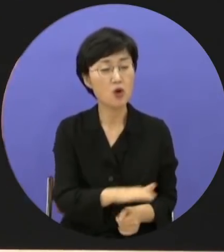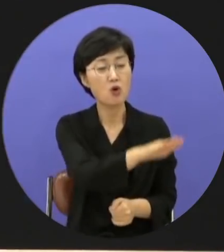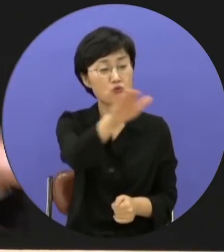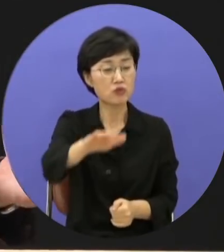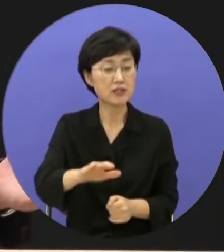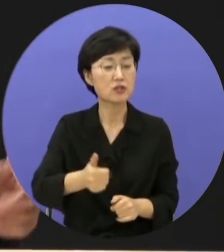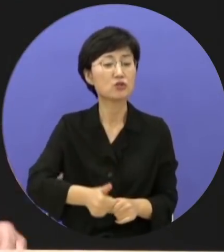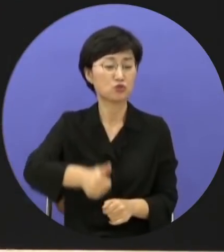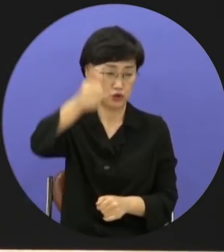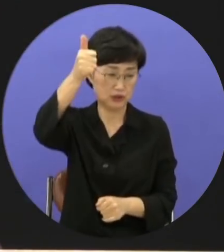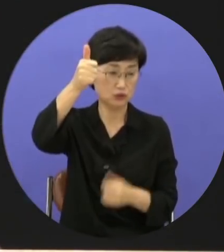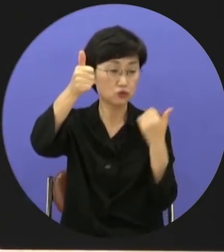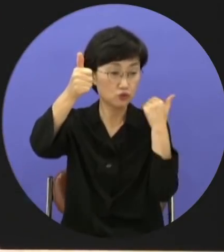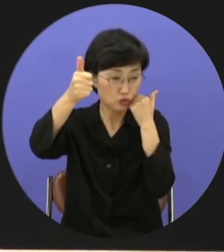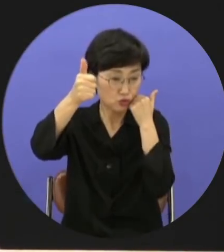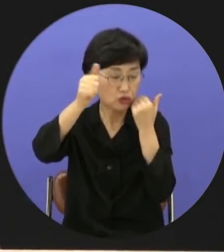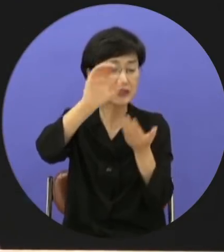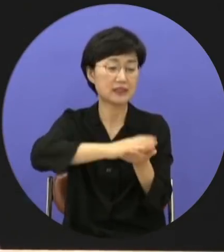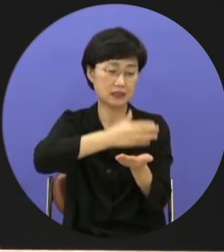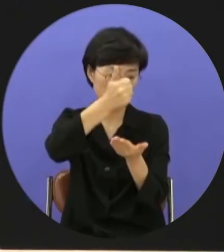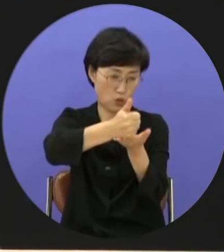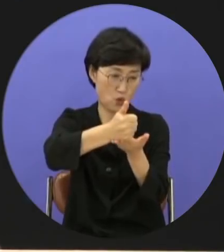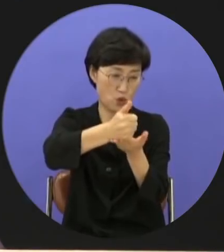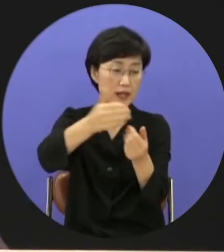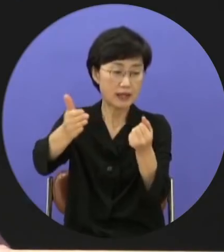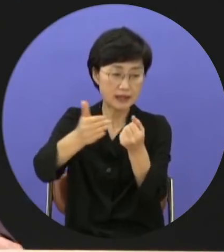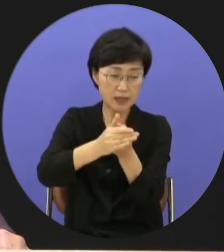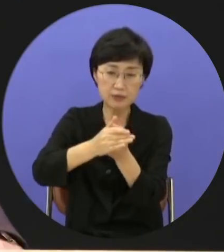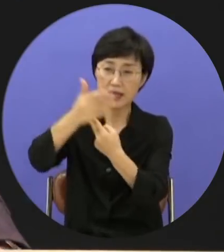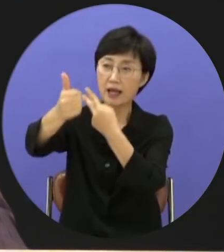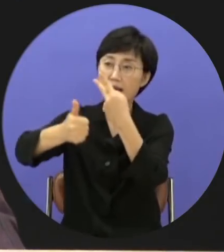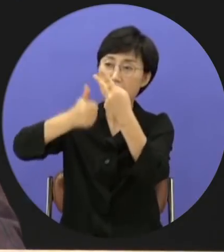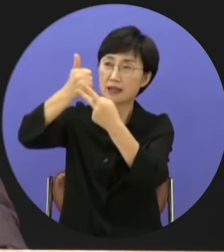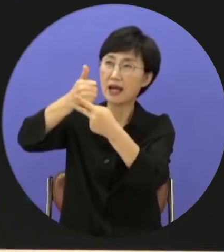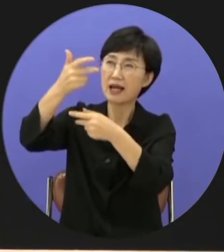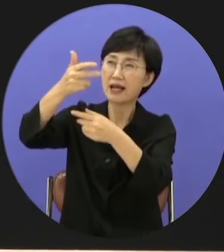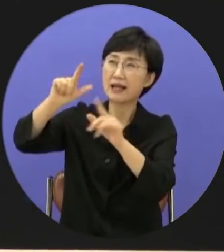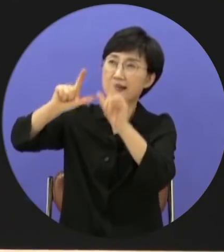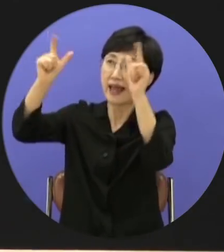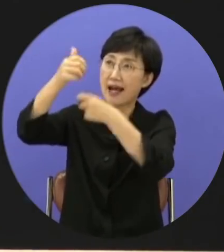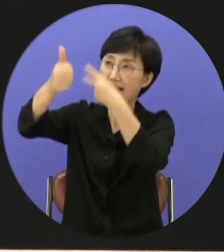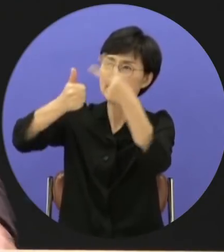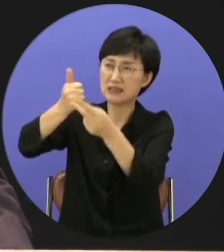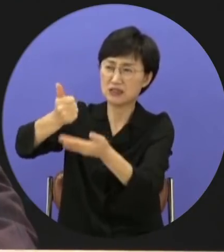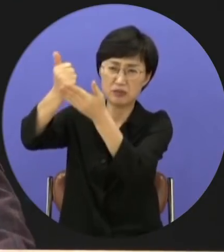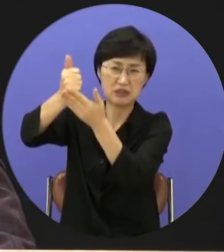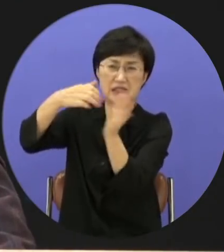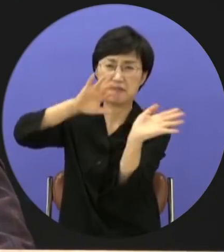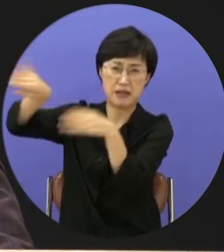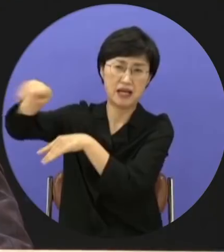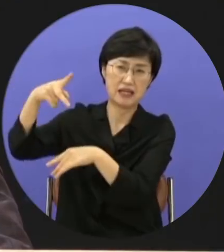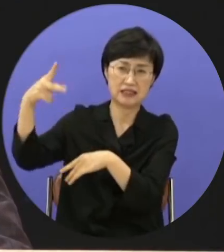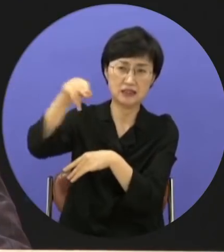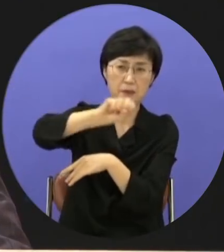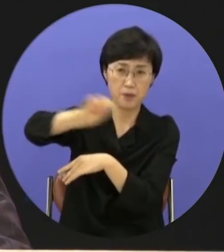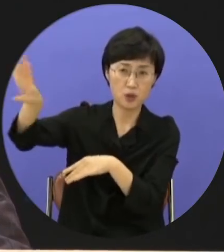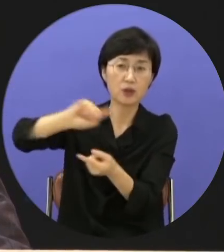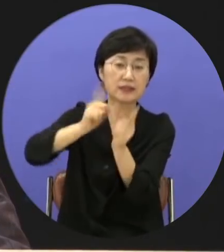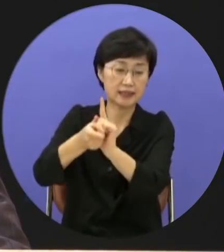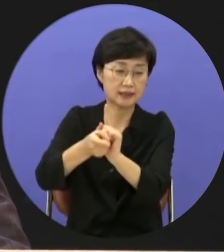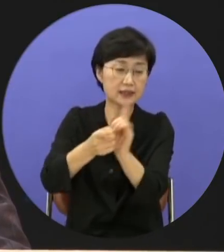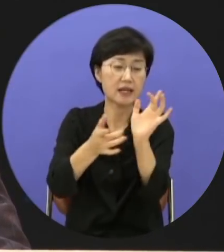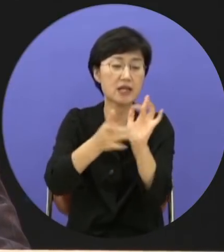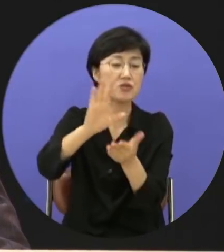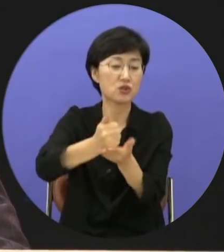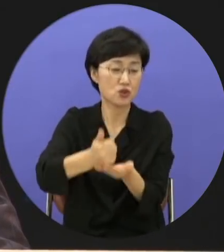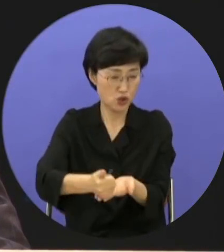날이다 바꿨는데 뭔가 잘못됐냐? And I said, when the entire Roman Empire was evangelized, the emperor himself declared that